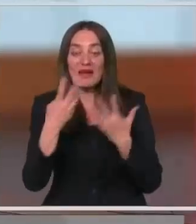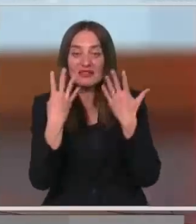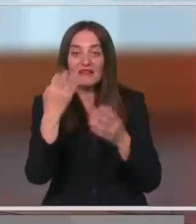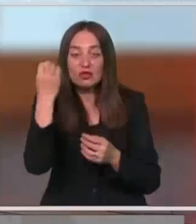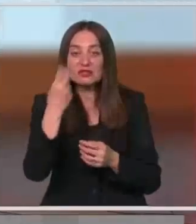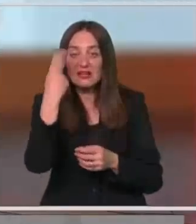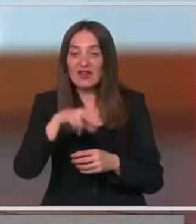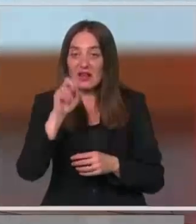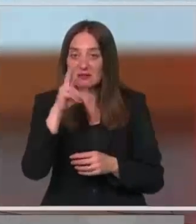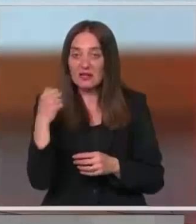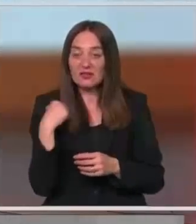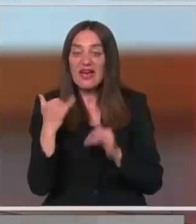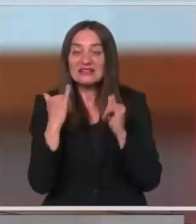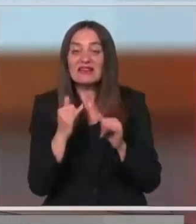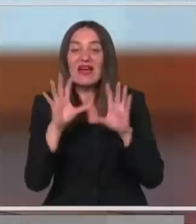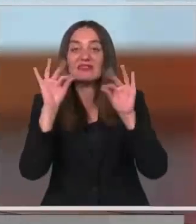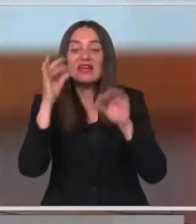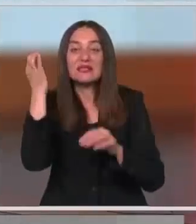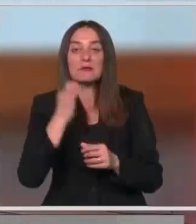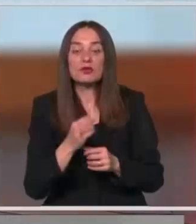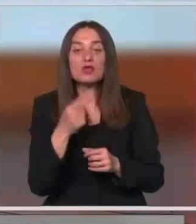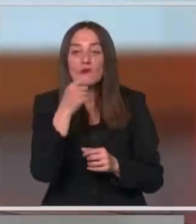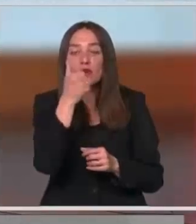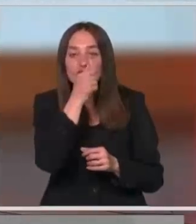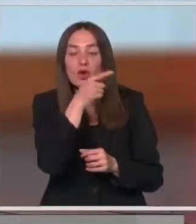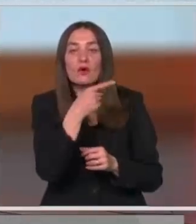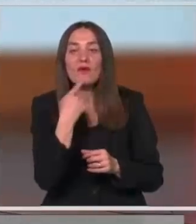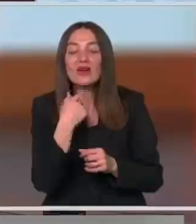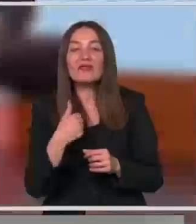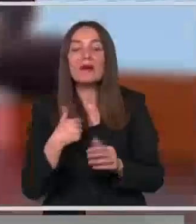25,9% 2013. godine, sada na 10%. Ono što Slavko govori,